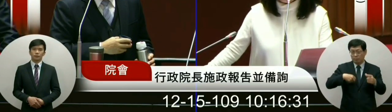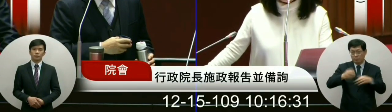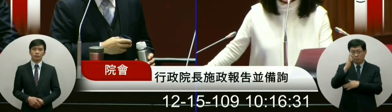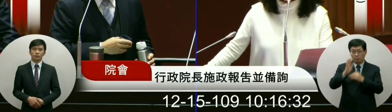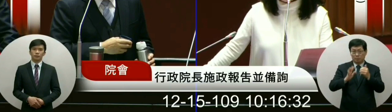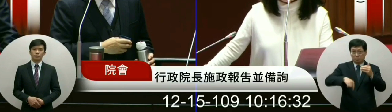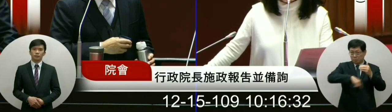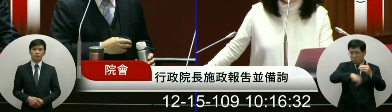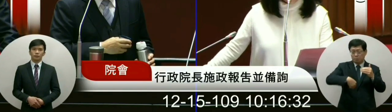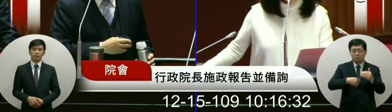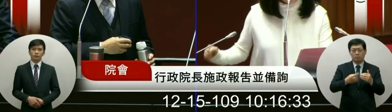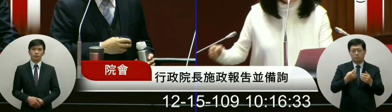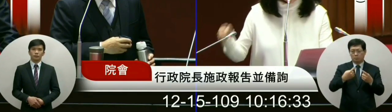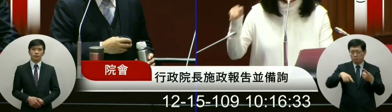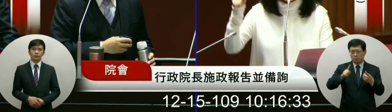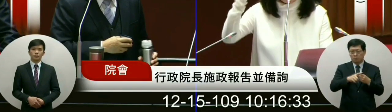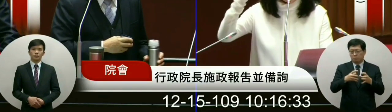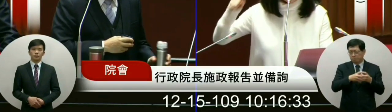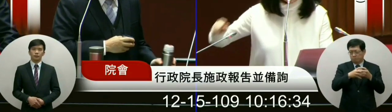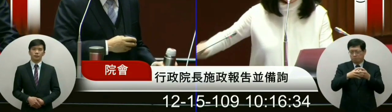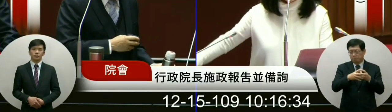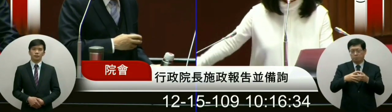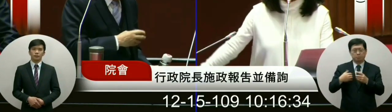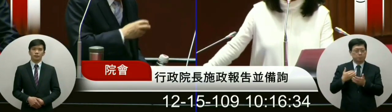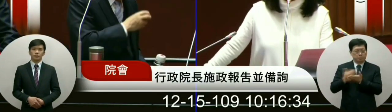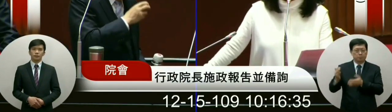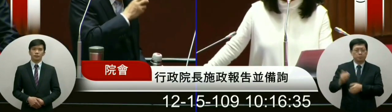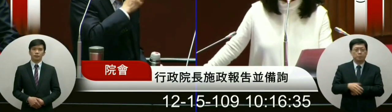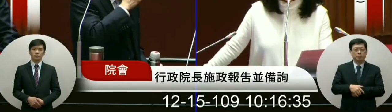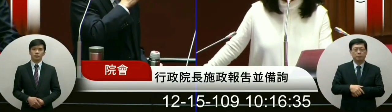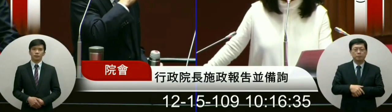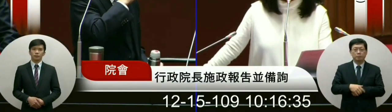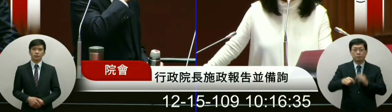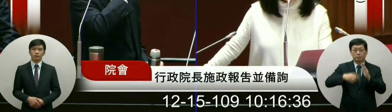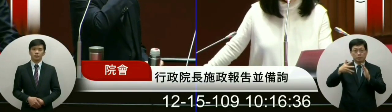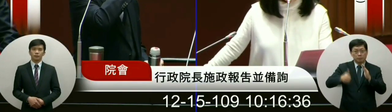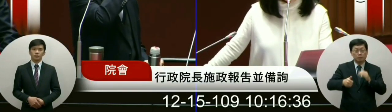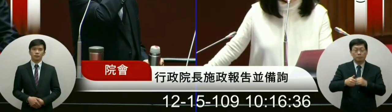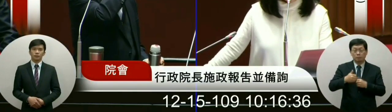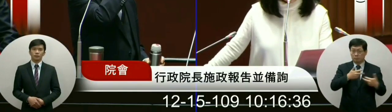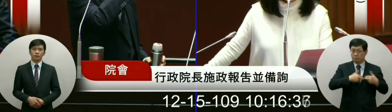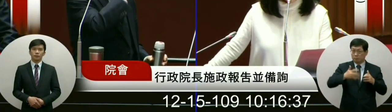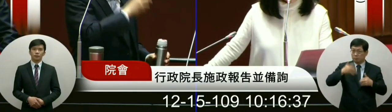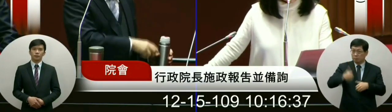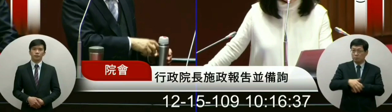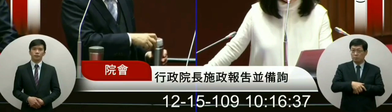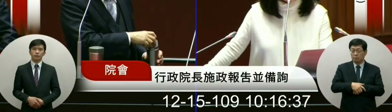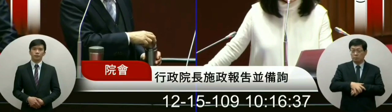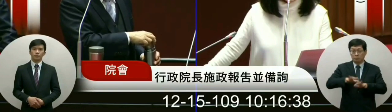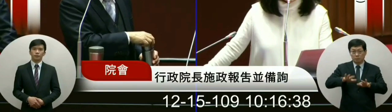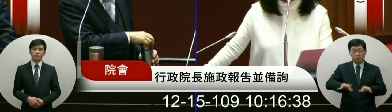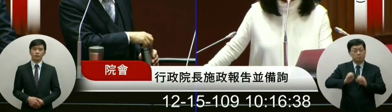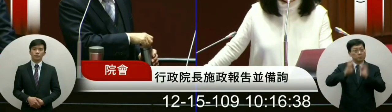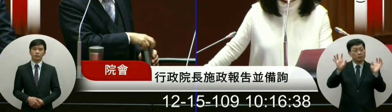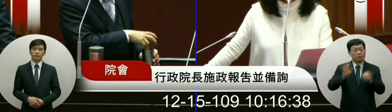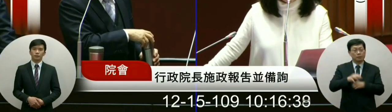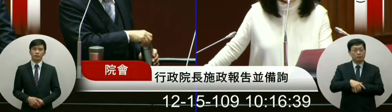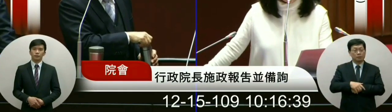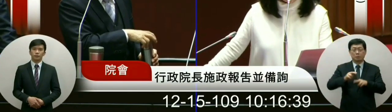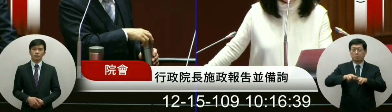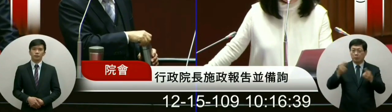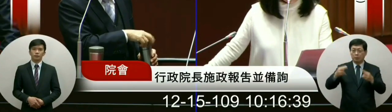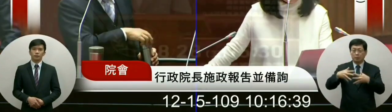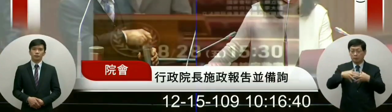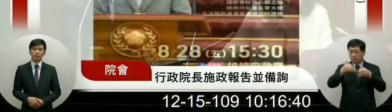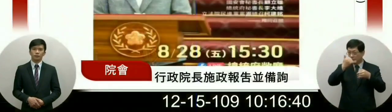政机关应该要共同的面对克服。院长， 蔡英文总统这一次宣布开